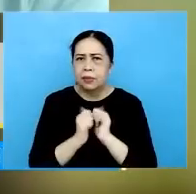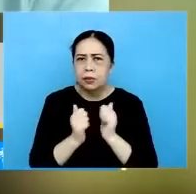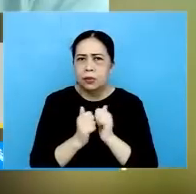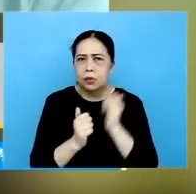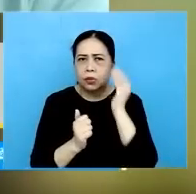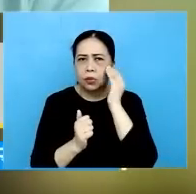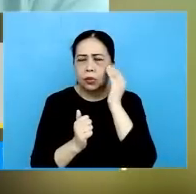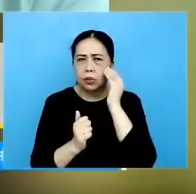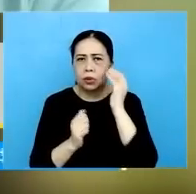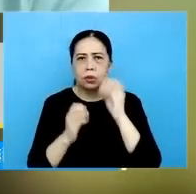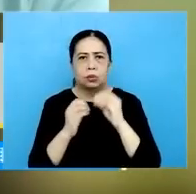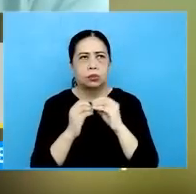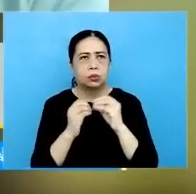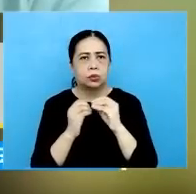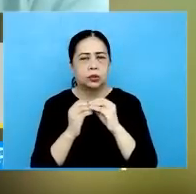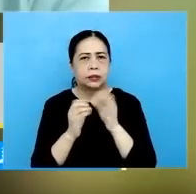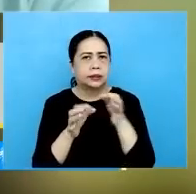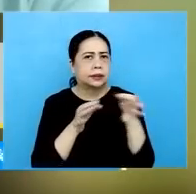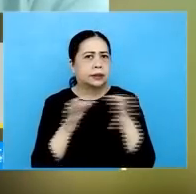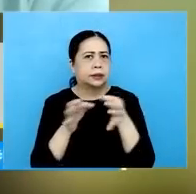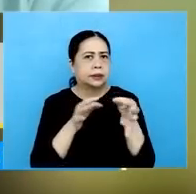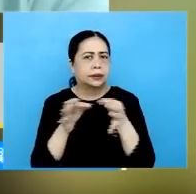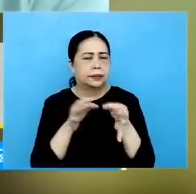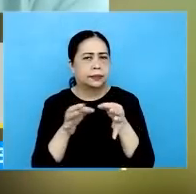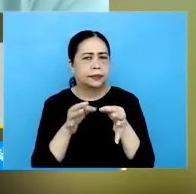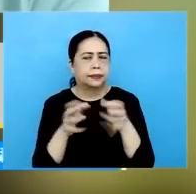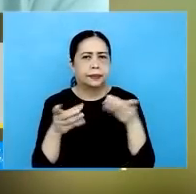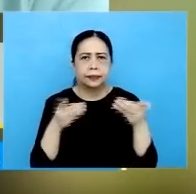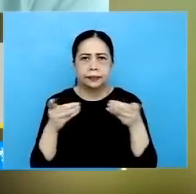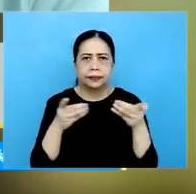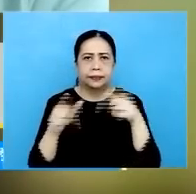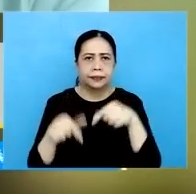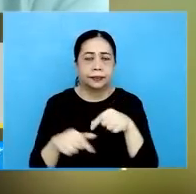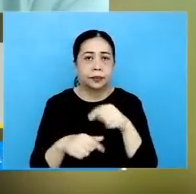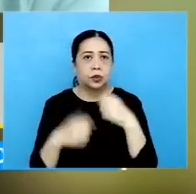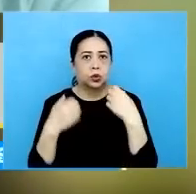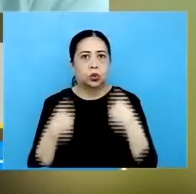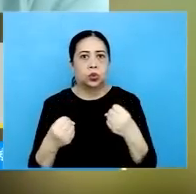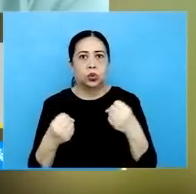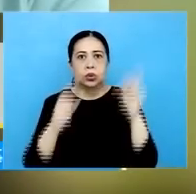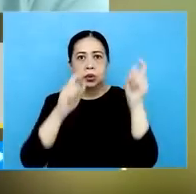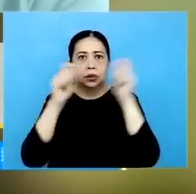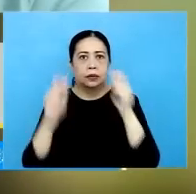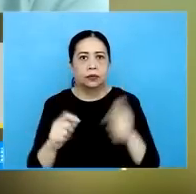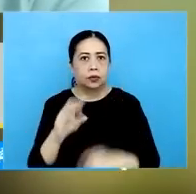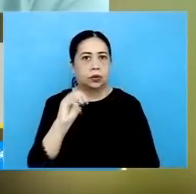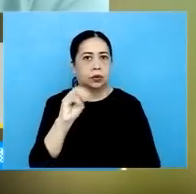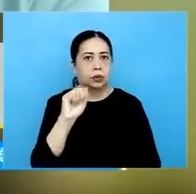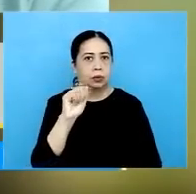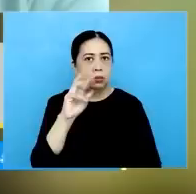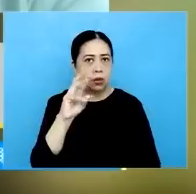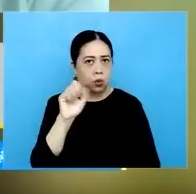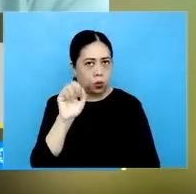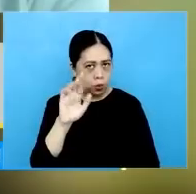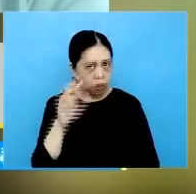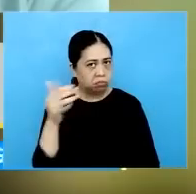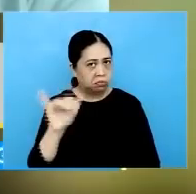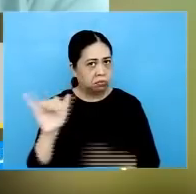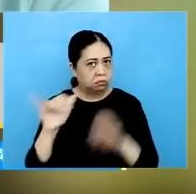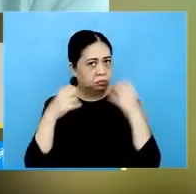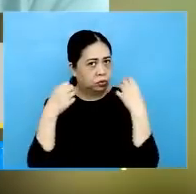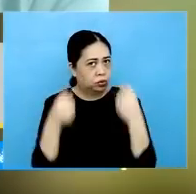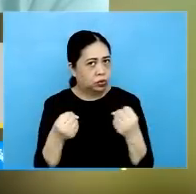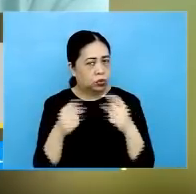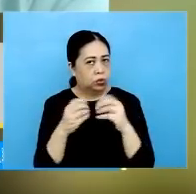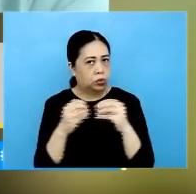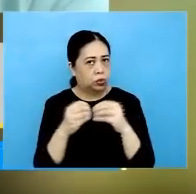mas maipapaliwanag o maide-describe itong si Super Bagyong Mawar? Ano? Mas malakas ba yung hangin nito? Mas yun